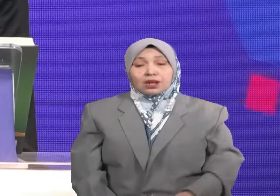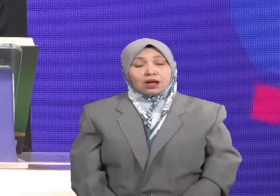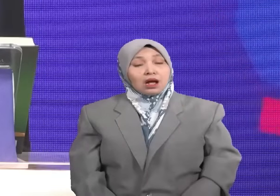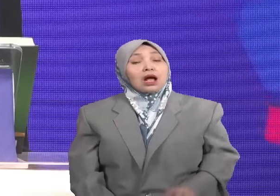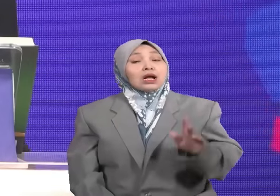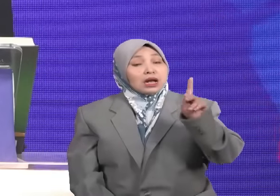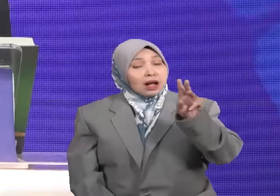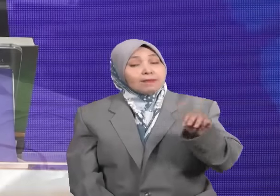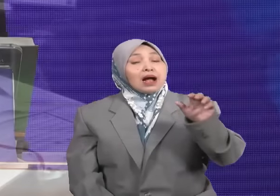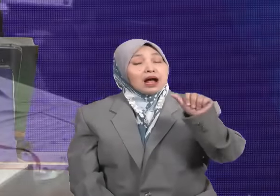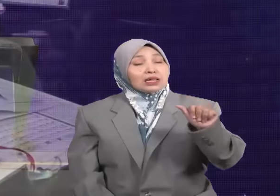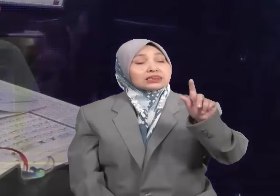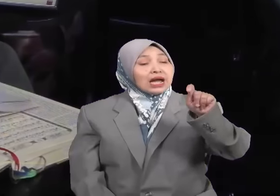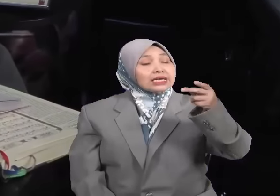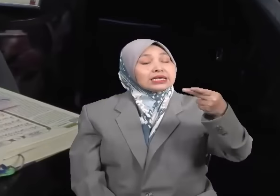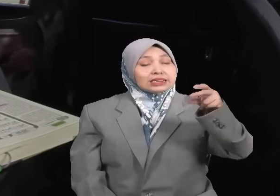بَيِّنَةٍ كَمْ